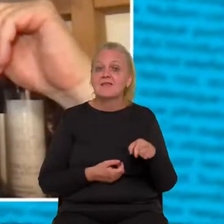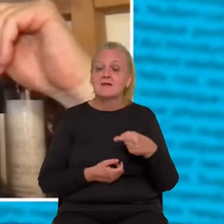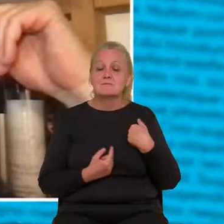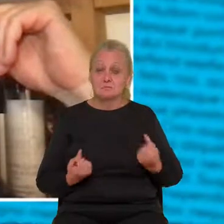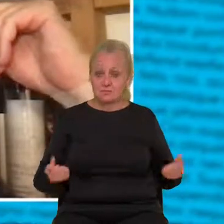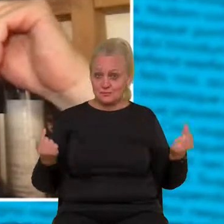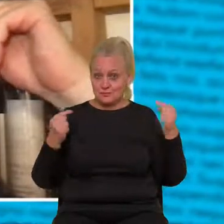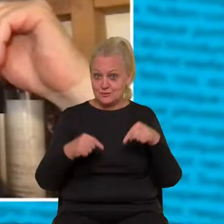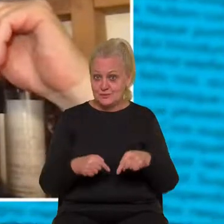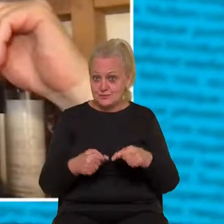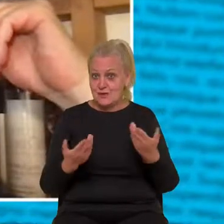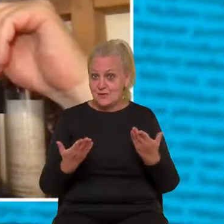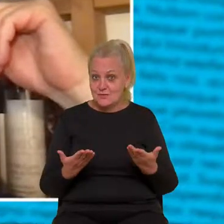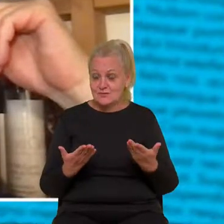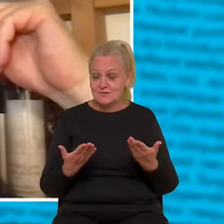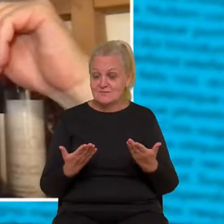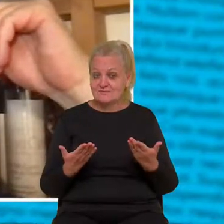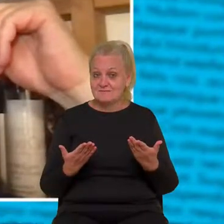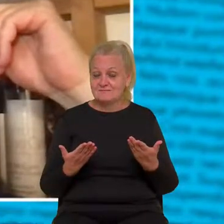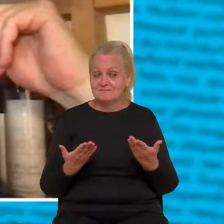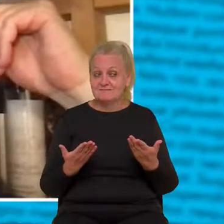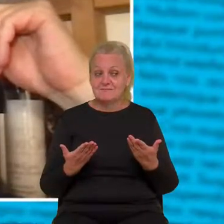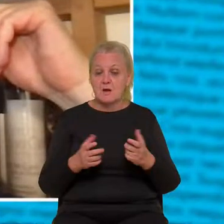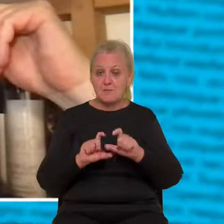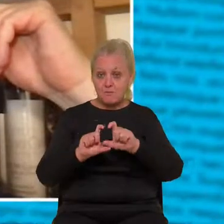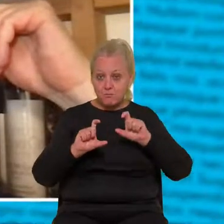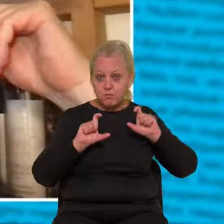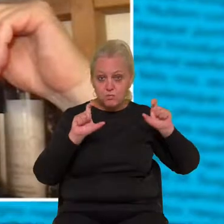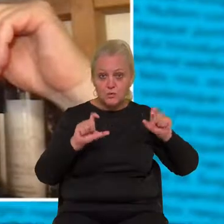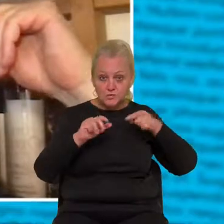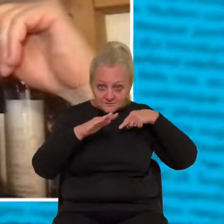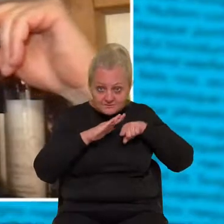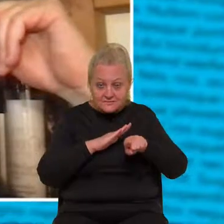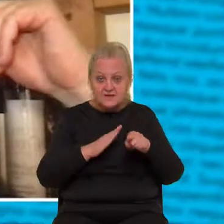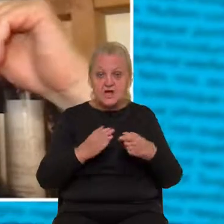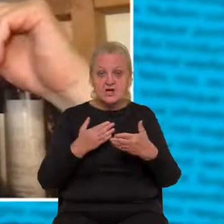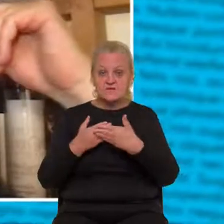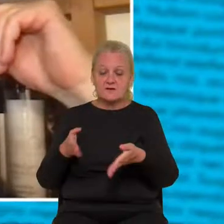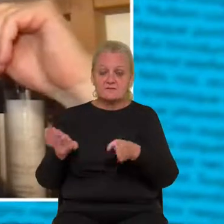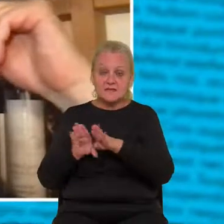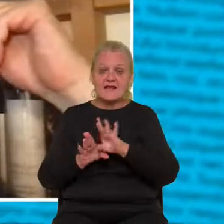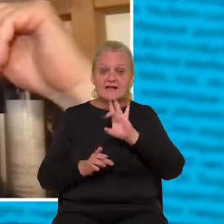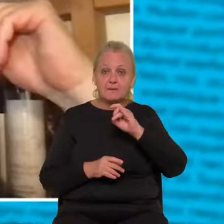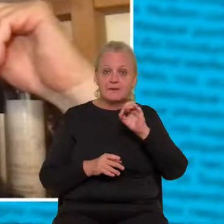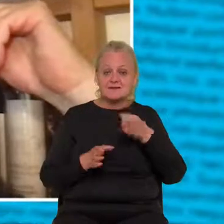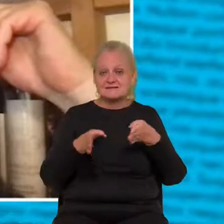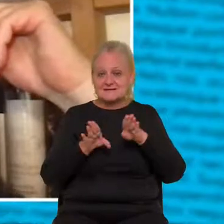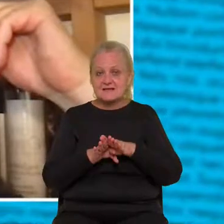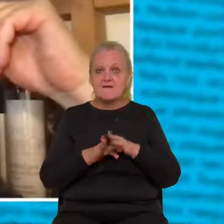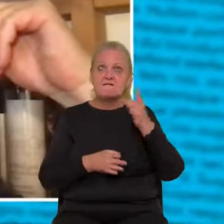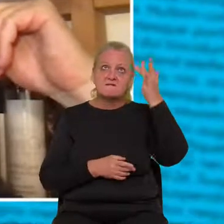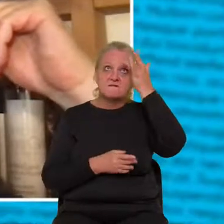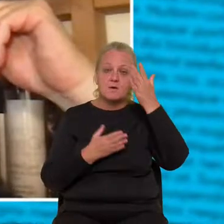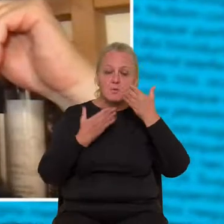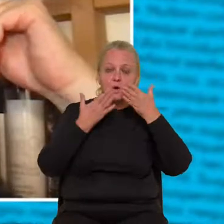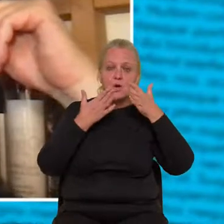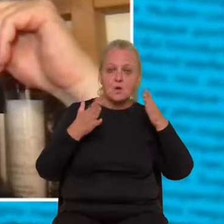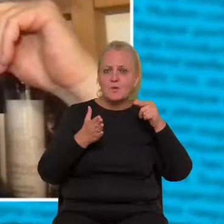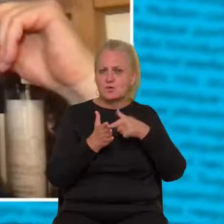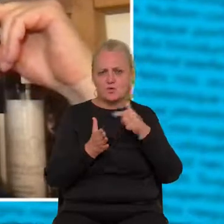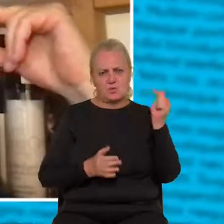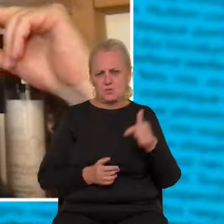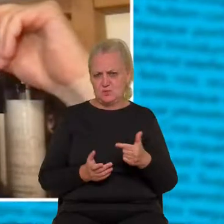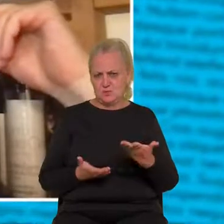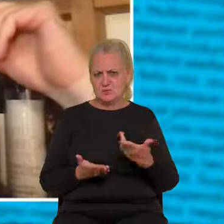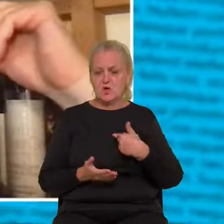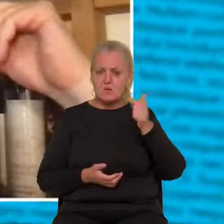przychodzimy tutaj, wchodzimy do budynku, zamykamy drzwi, wyłączamy GPS-y, włączamy naszą wyobraźnię, to jest konieczność,